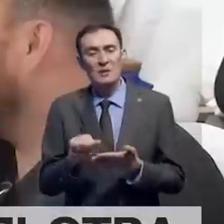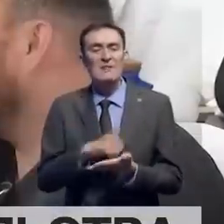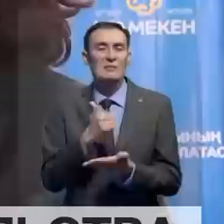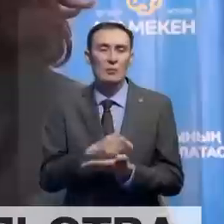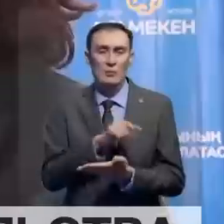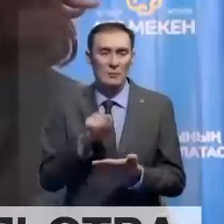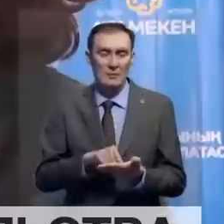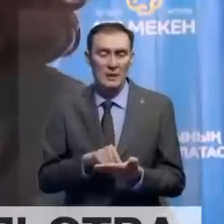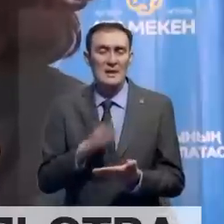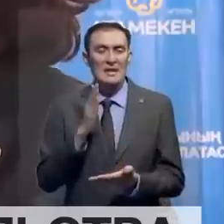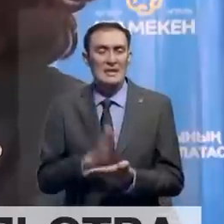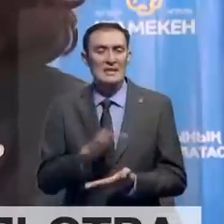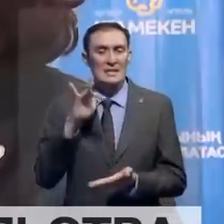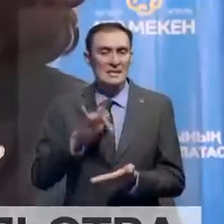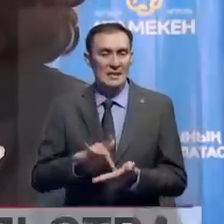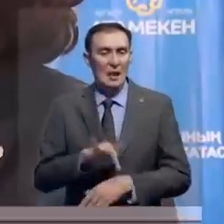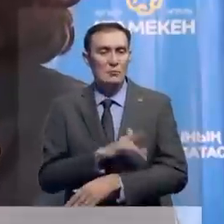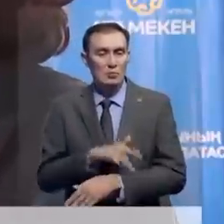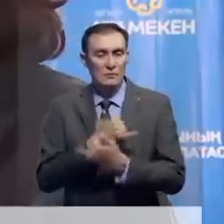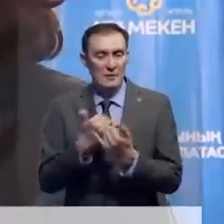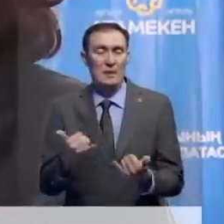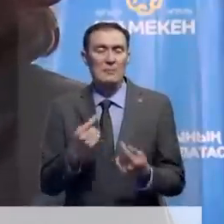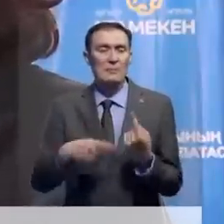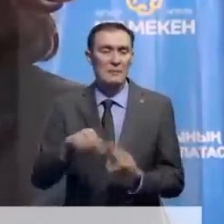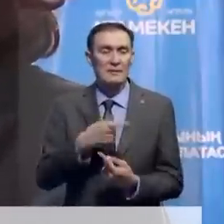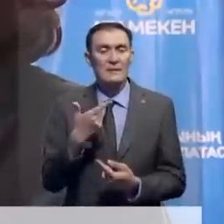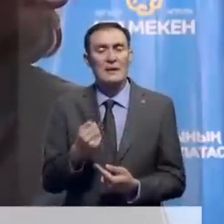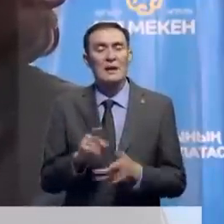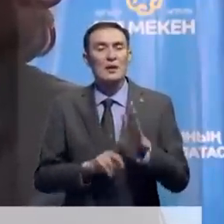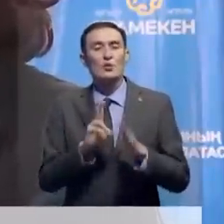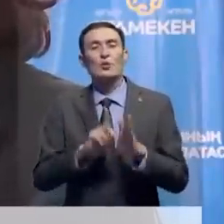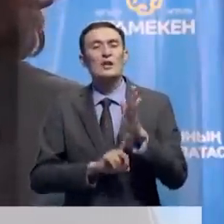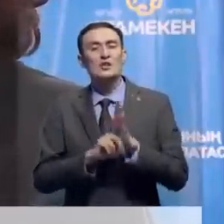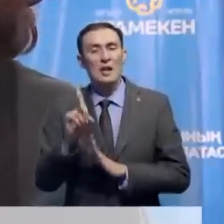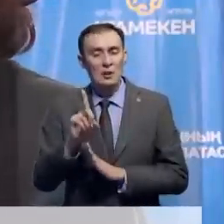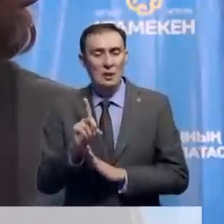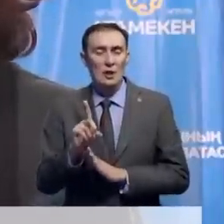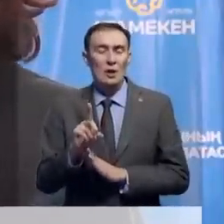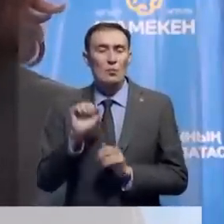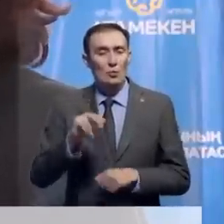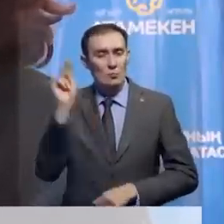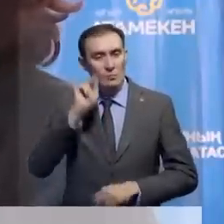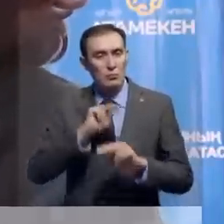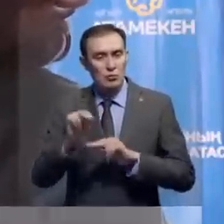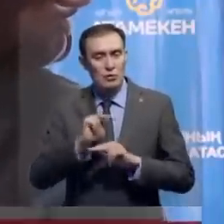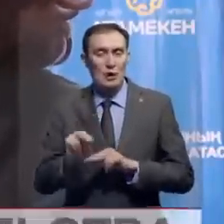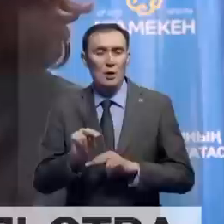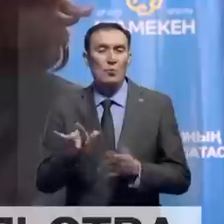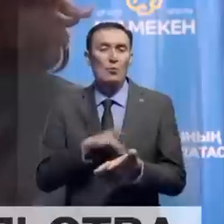основная проблема есть центр обслуживания предпринимателей где предпринимателей начинающие особенно могут получить